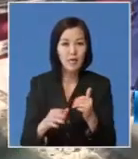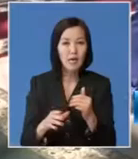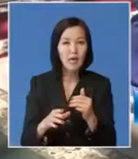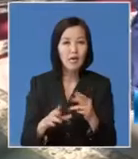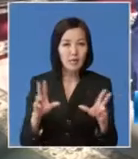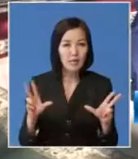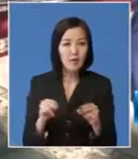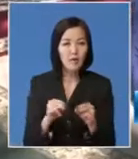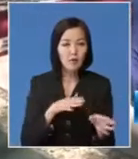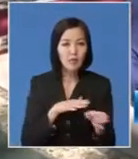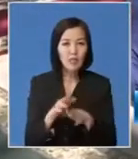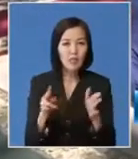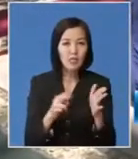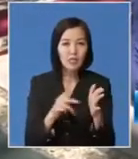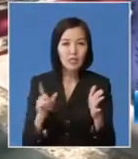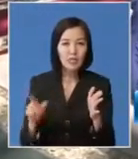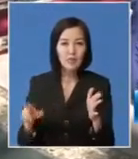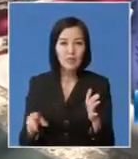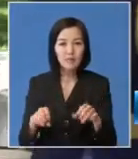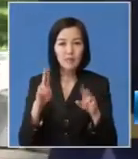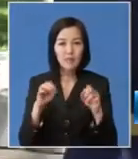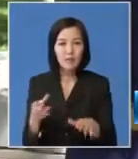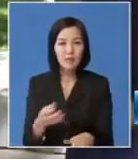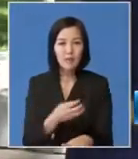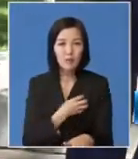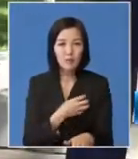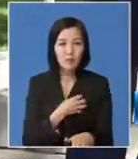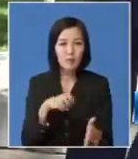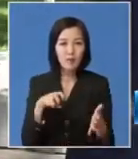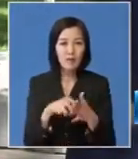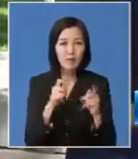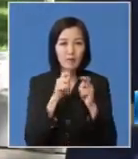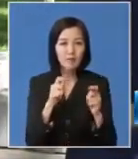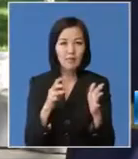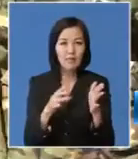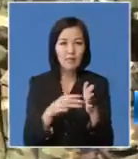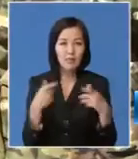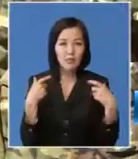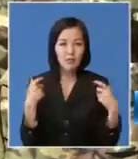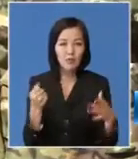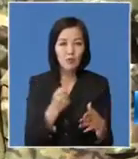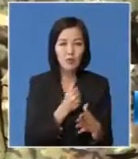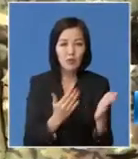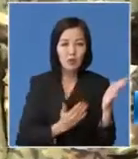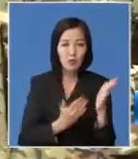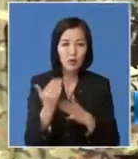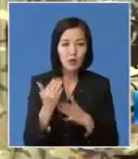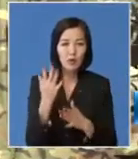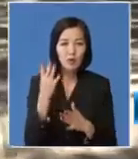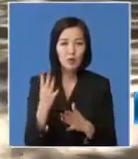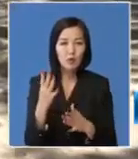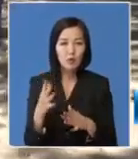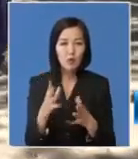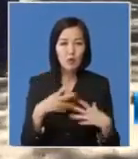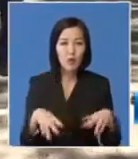жүрген 7 азаматқа арнайы төс белгімен алғыс хат табыс етілді. Бұдан бөлек 8 жауынгердің әскери шенін жоғарылап, тағы 4-еуі